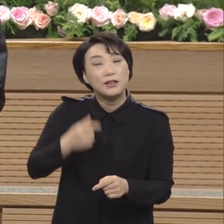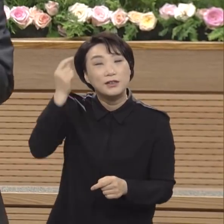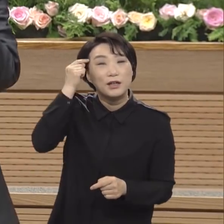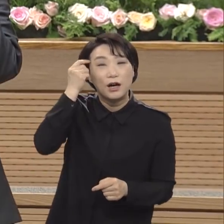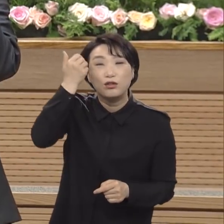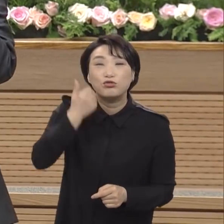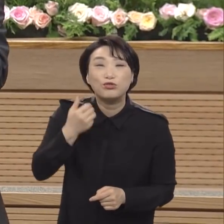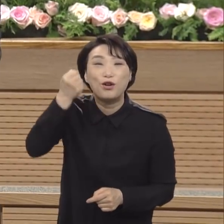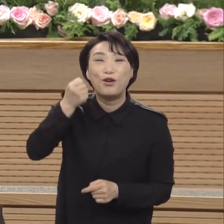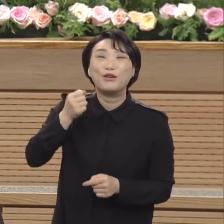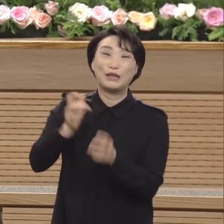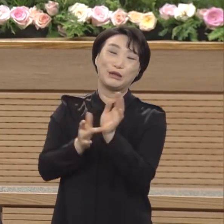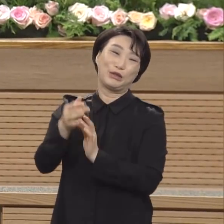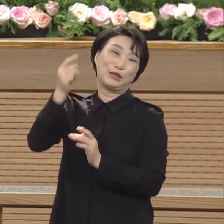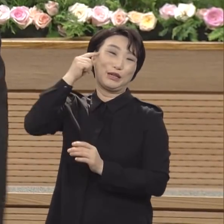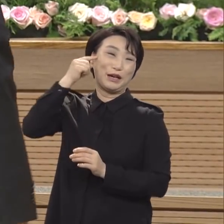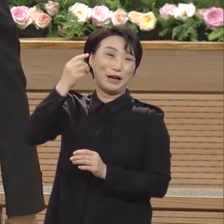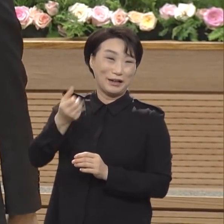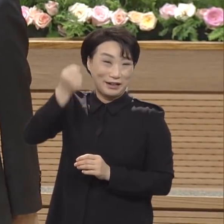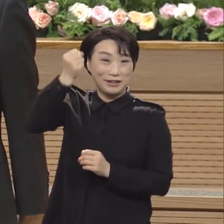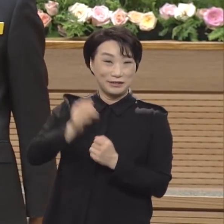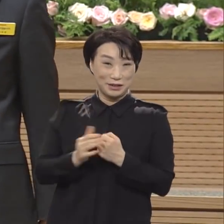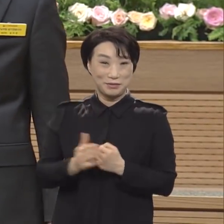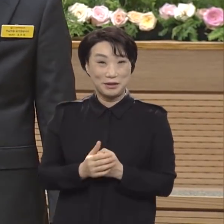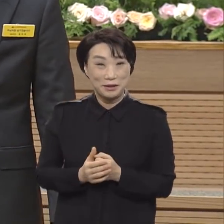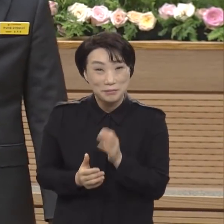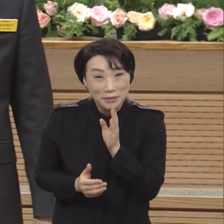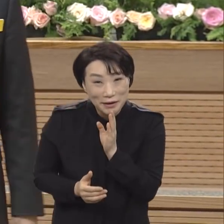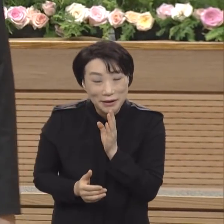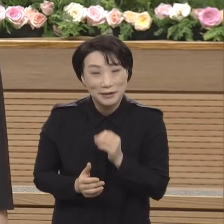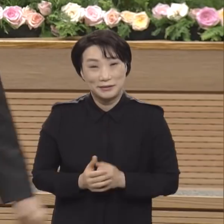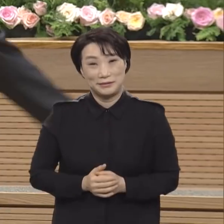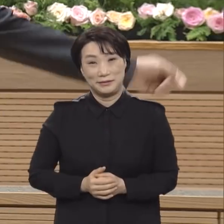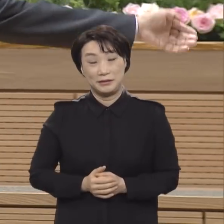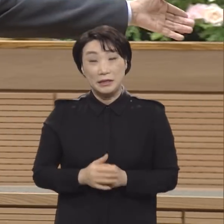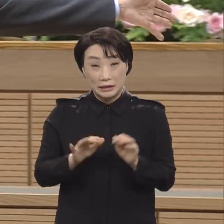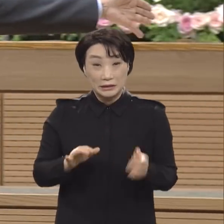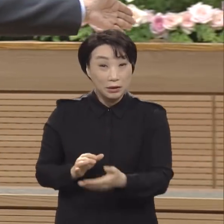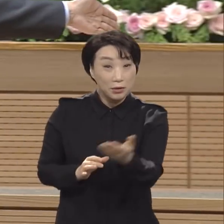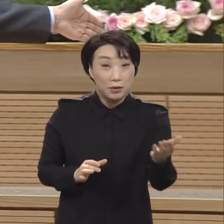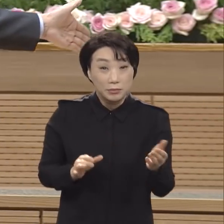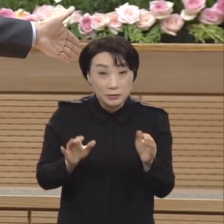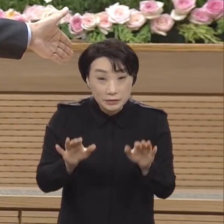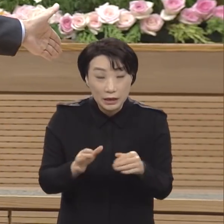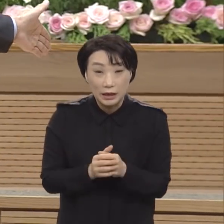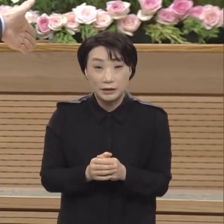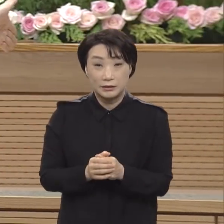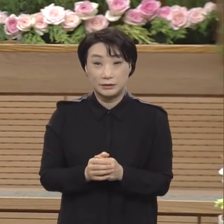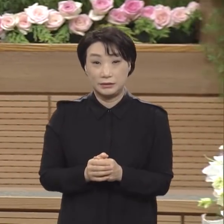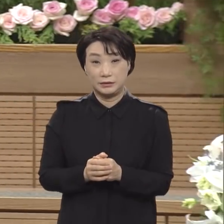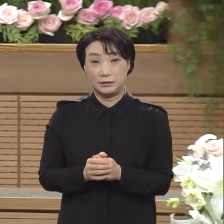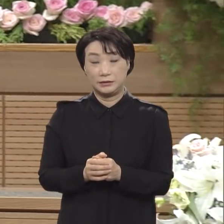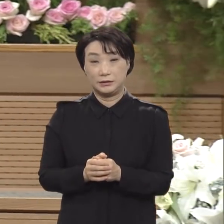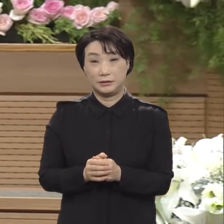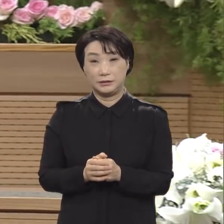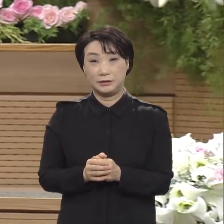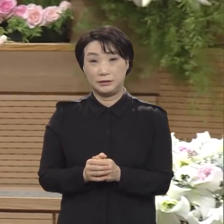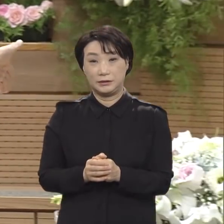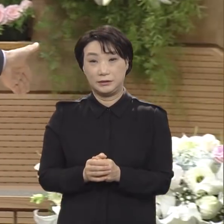정신이냐? 예수의 정신입니다. 정신. 근데 이